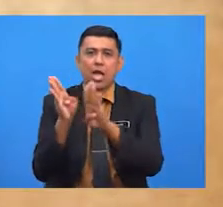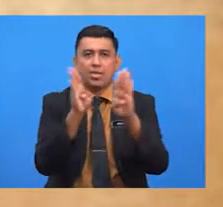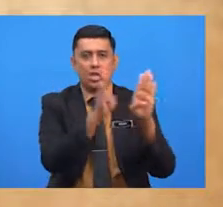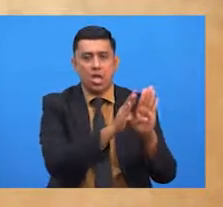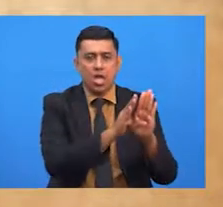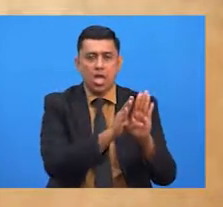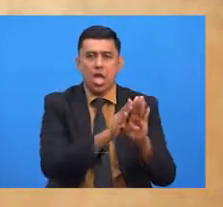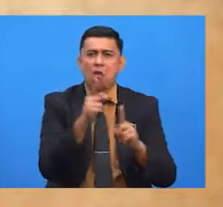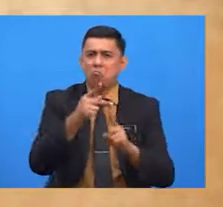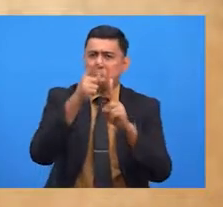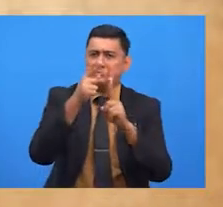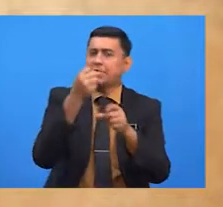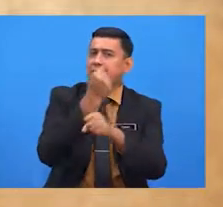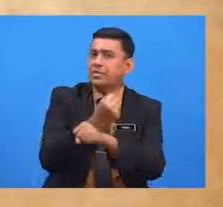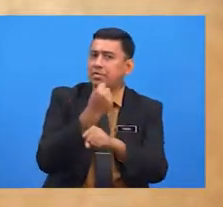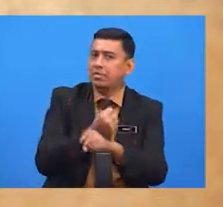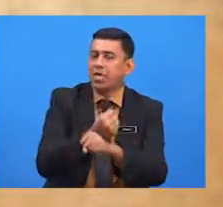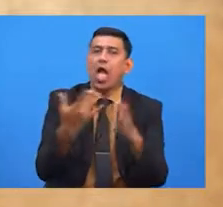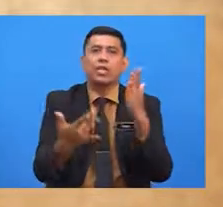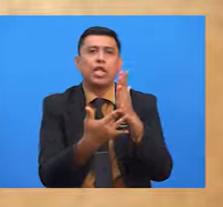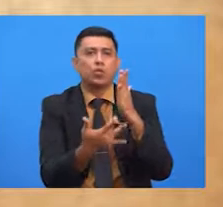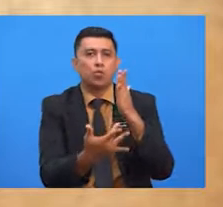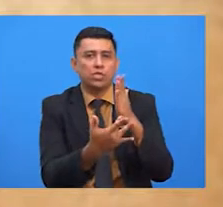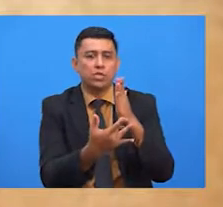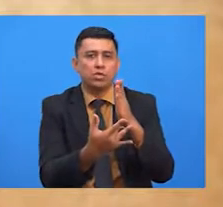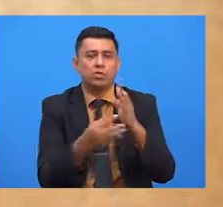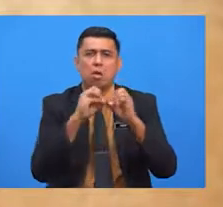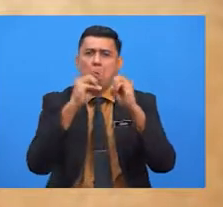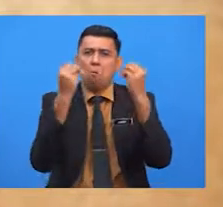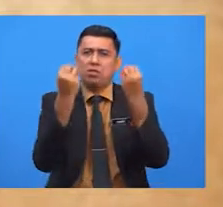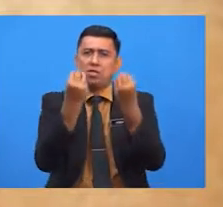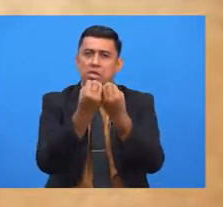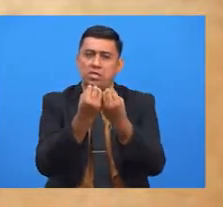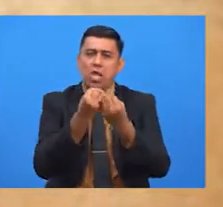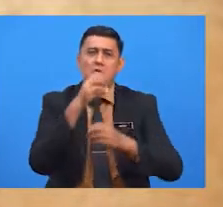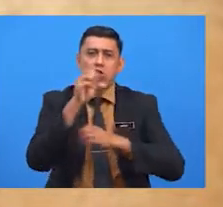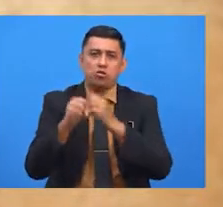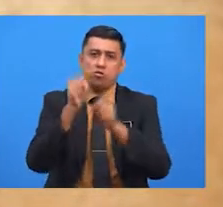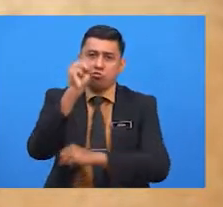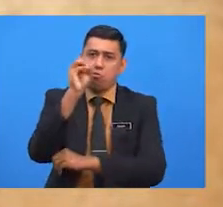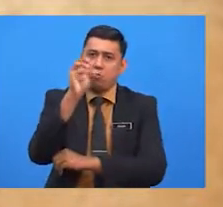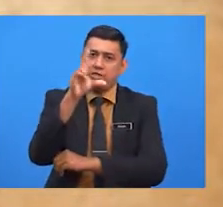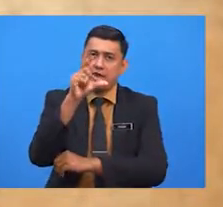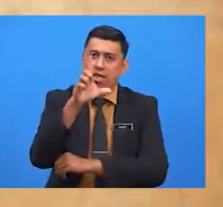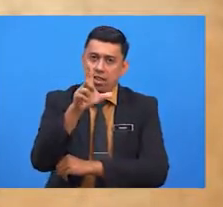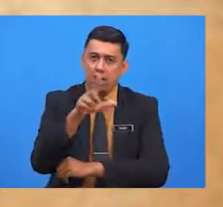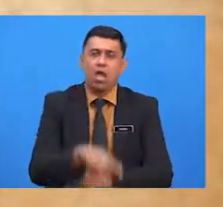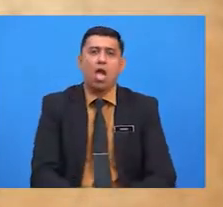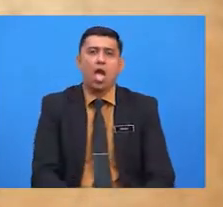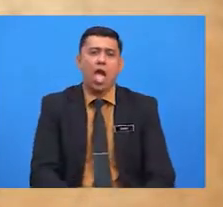pekerjaan, teknologi, organisasi sosial, agama dan